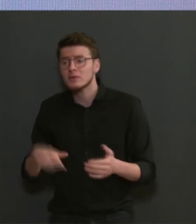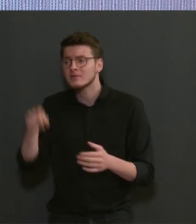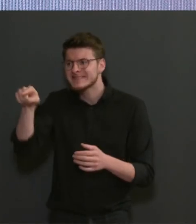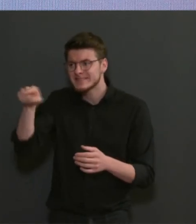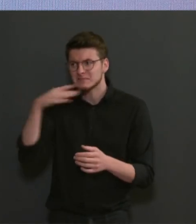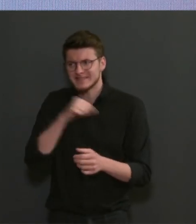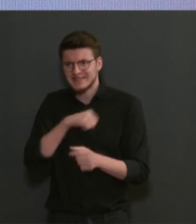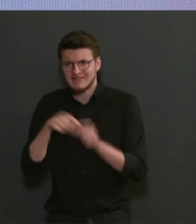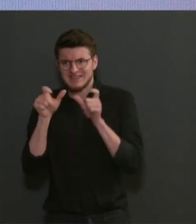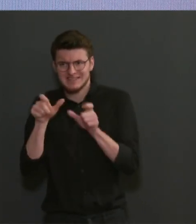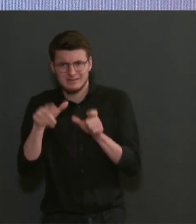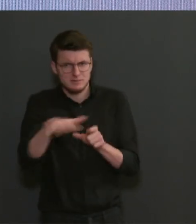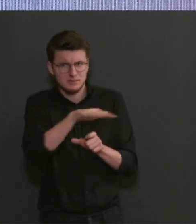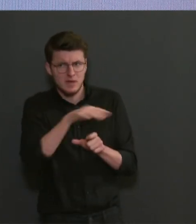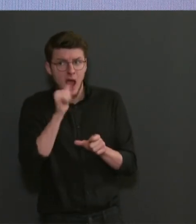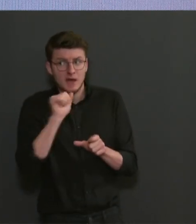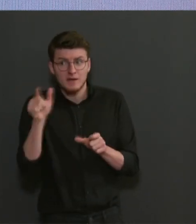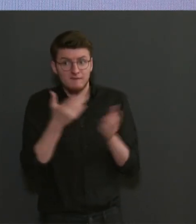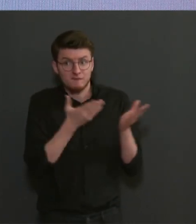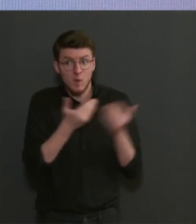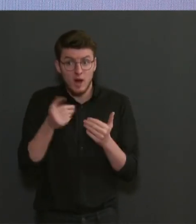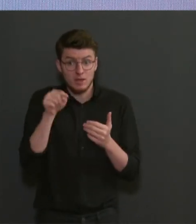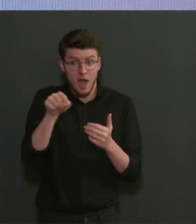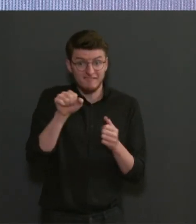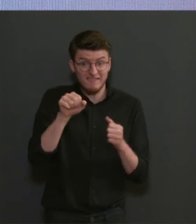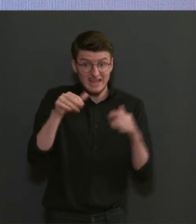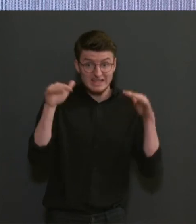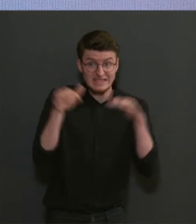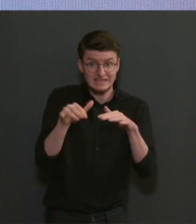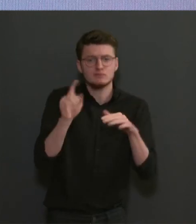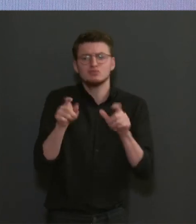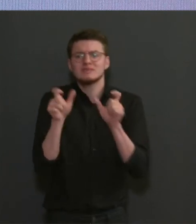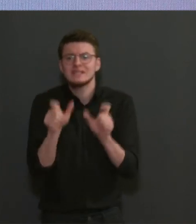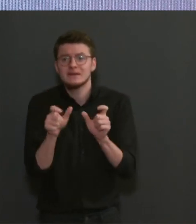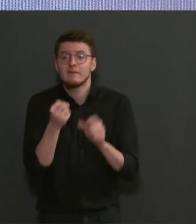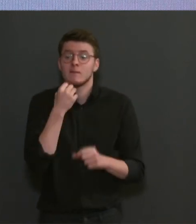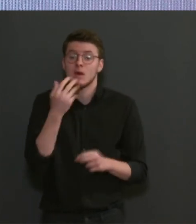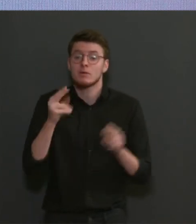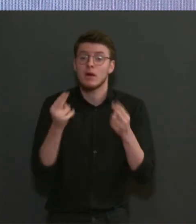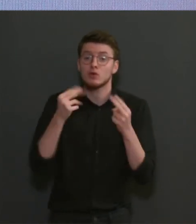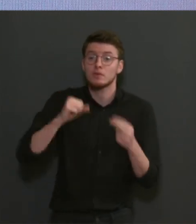te nemen, bijvoorbeeld in provinciale domeinen, natuurparken of populaire bossen.